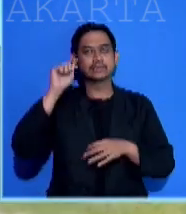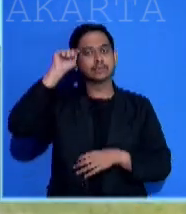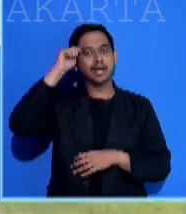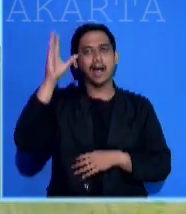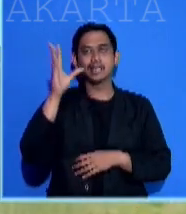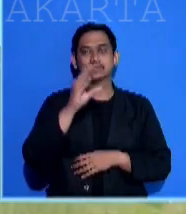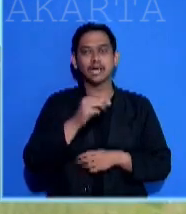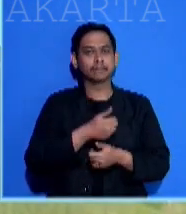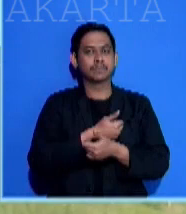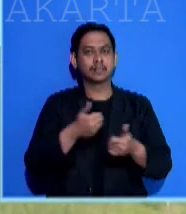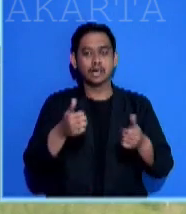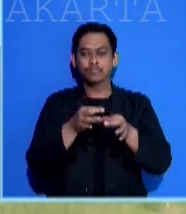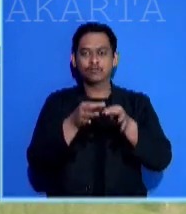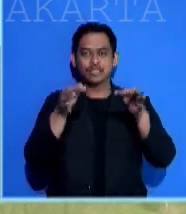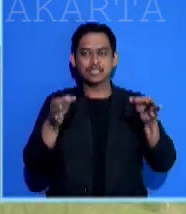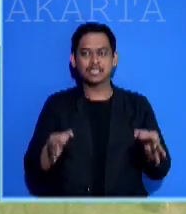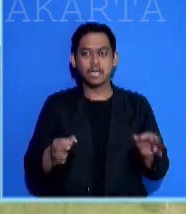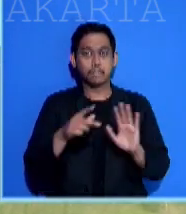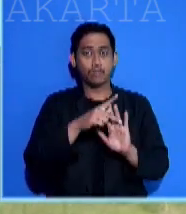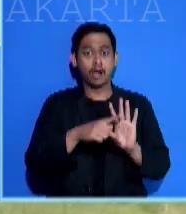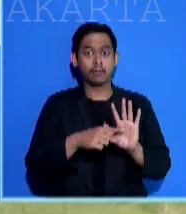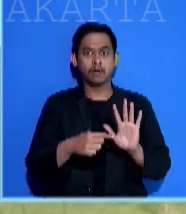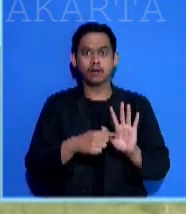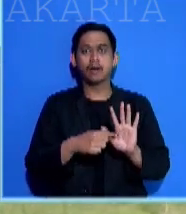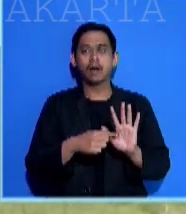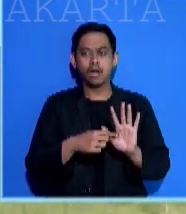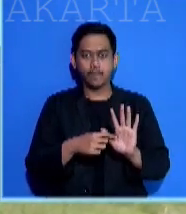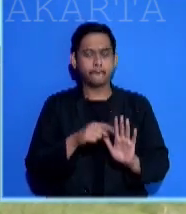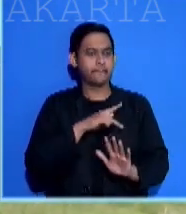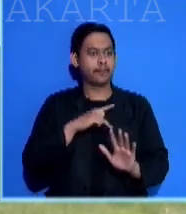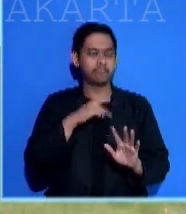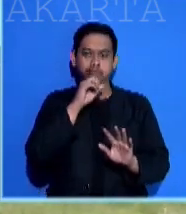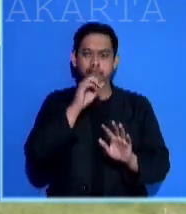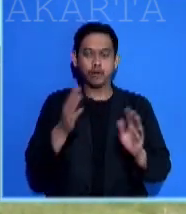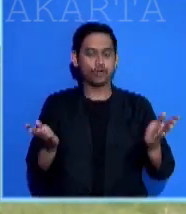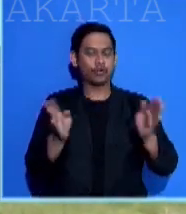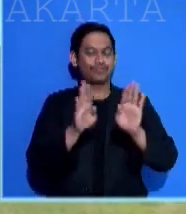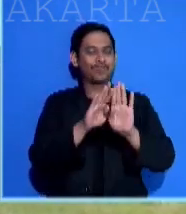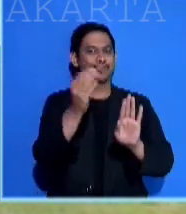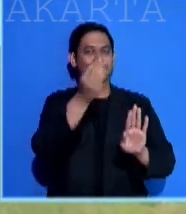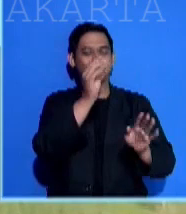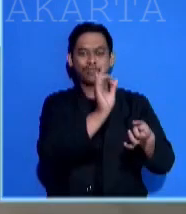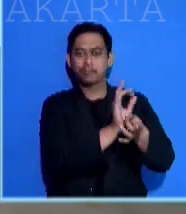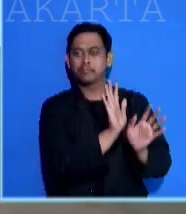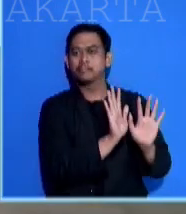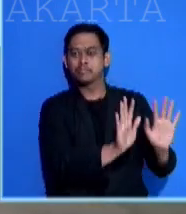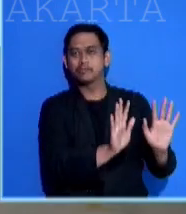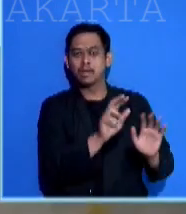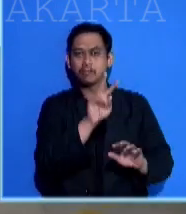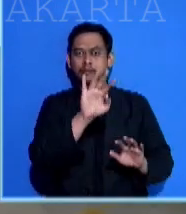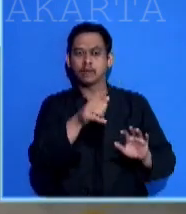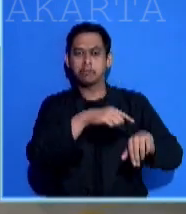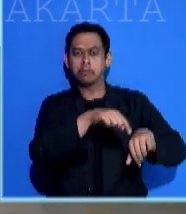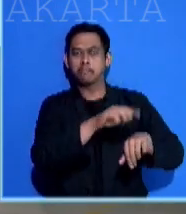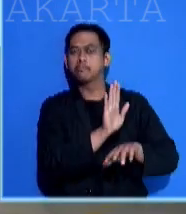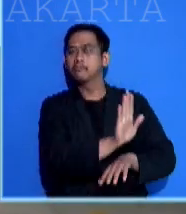unukingatiiciyi progam tersebut pengelola menutup operasional destinasi Taman Wisata Candi Prambanan selama 24 jam penutupan dimulai